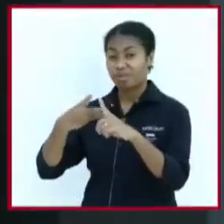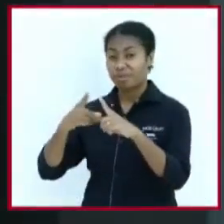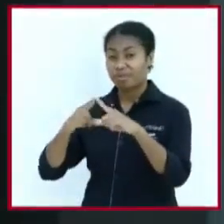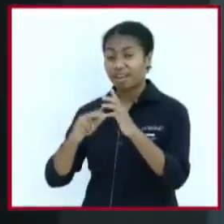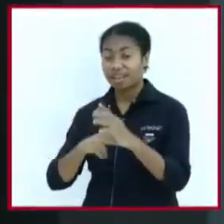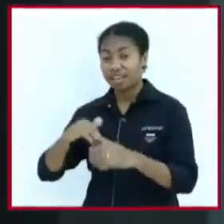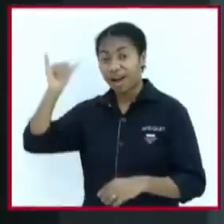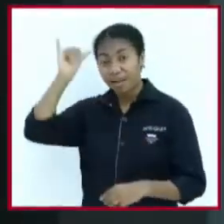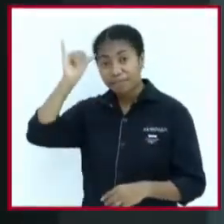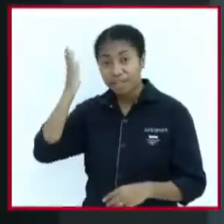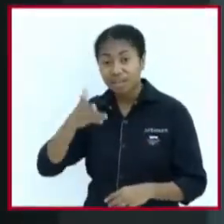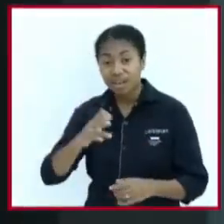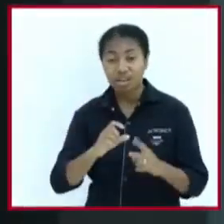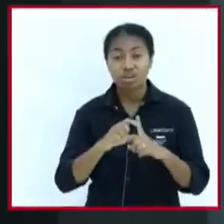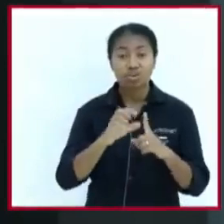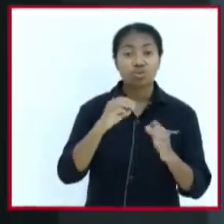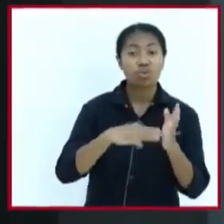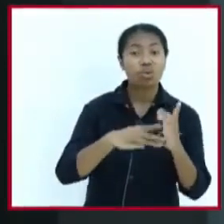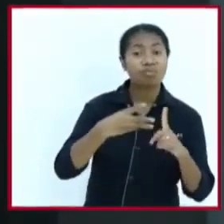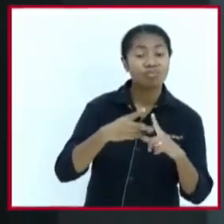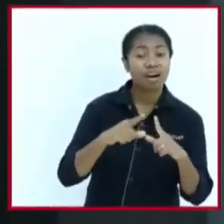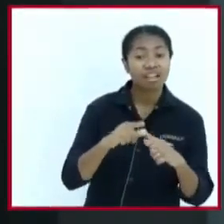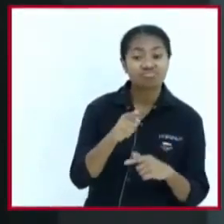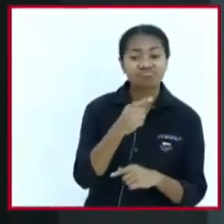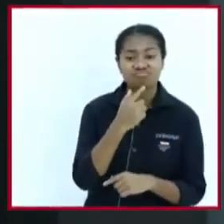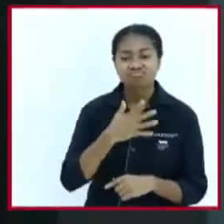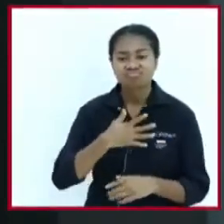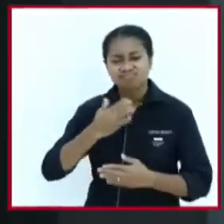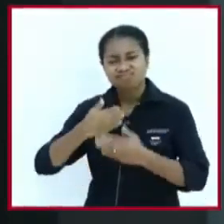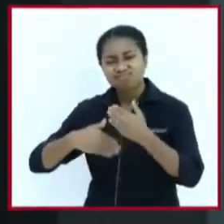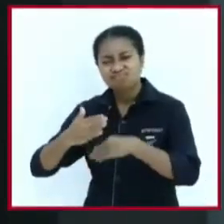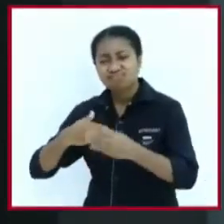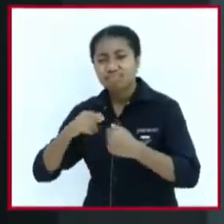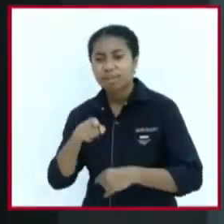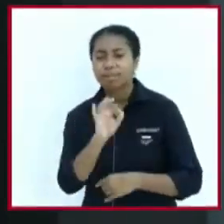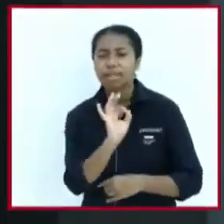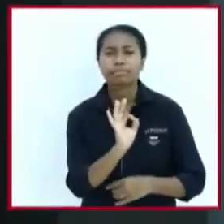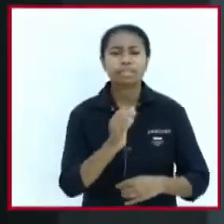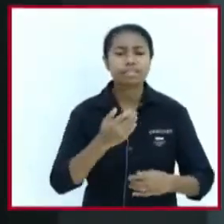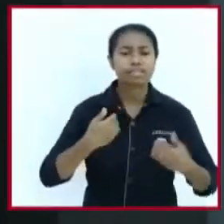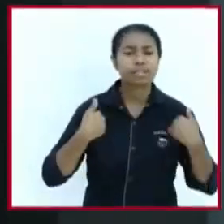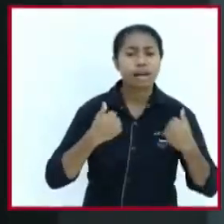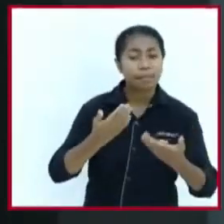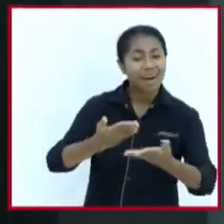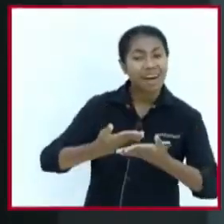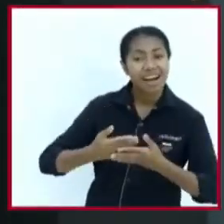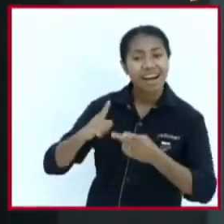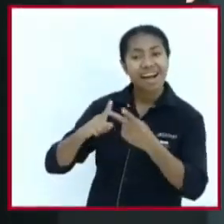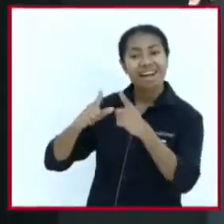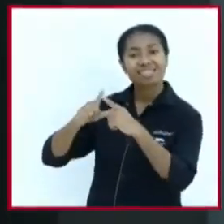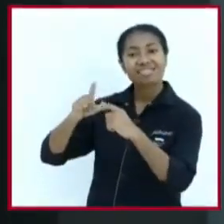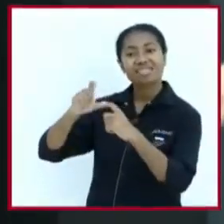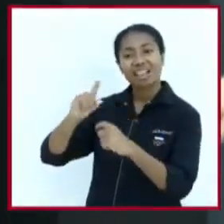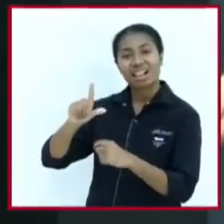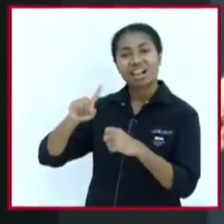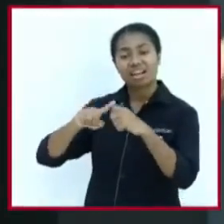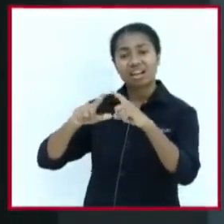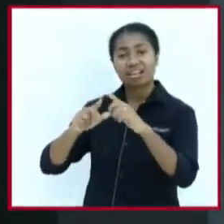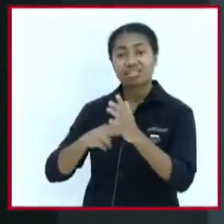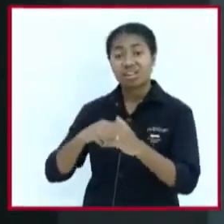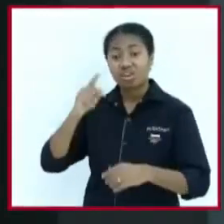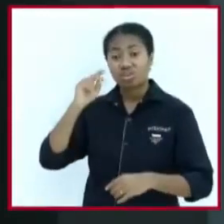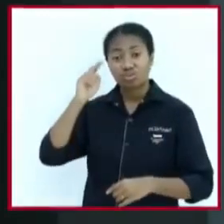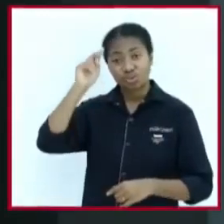Perjanjian Lama punya Yahudi ulang-ulang tapi tidak bisa menyucikan Kristus punya satu kali dan